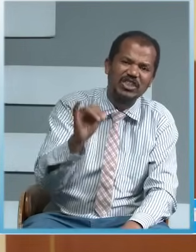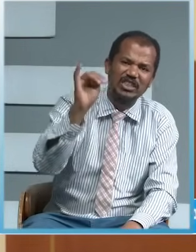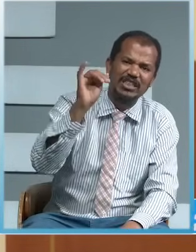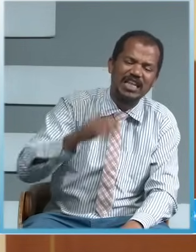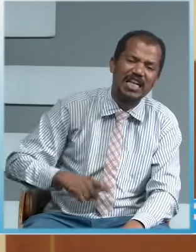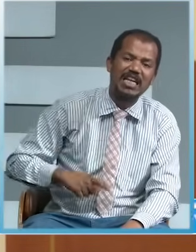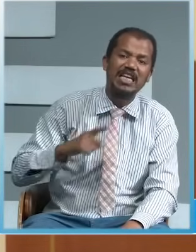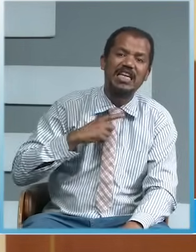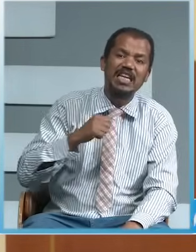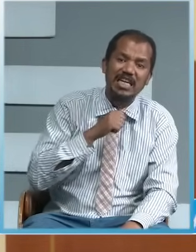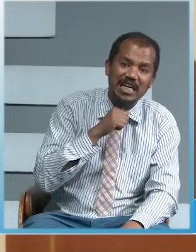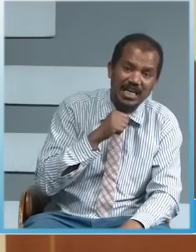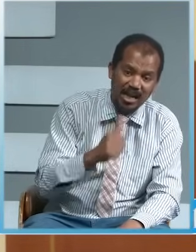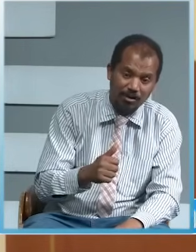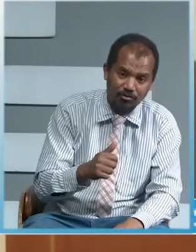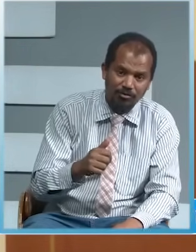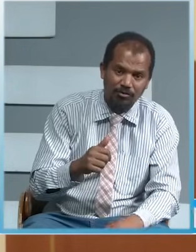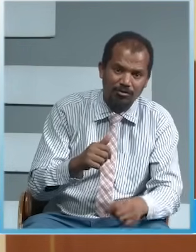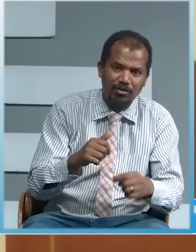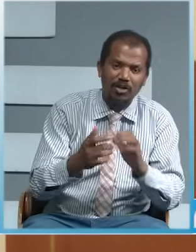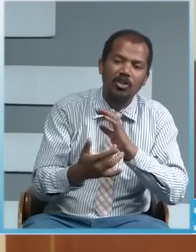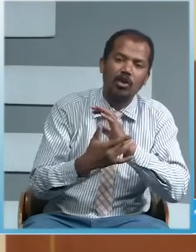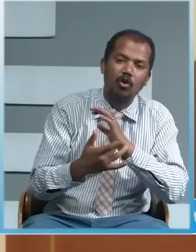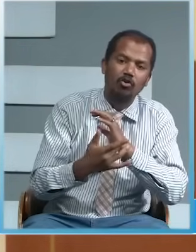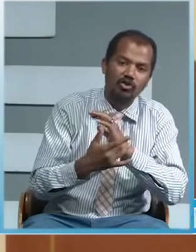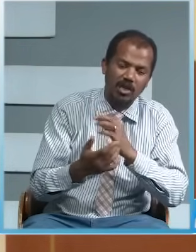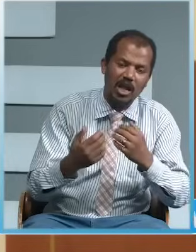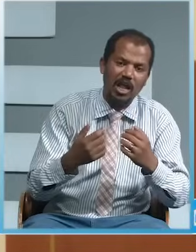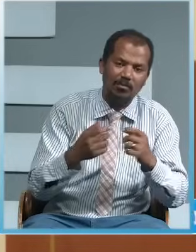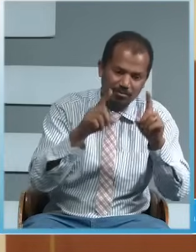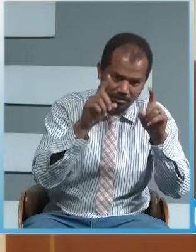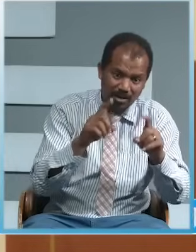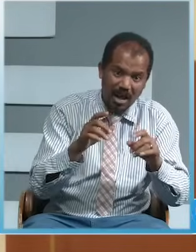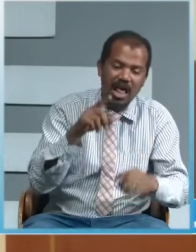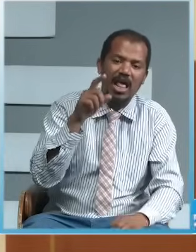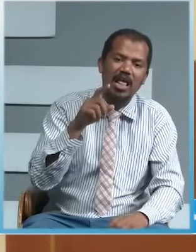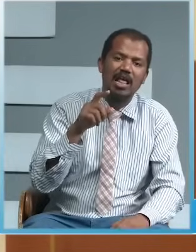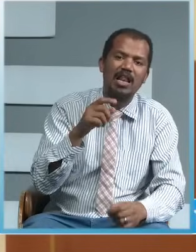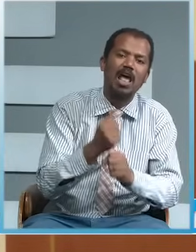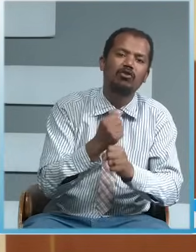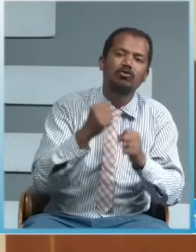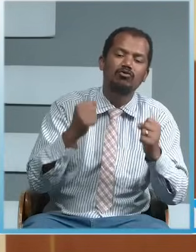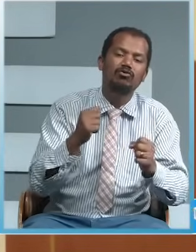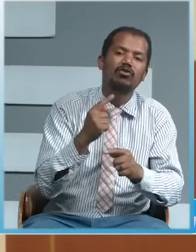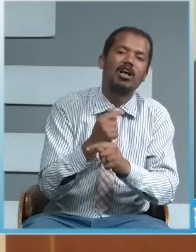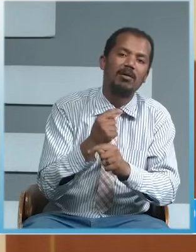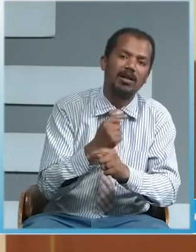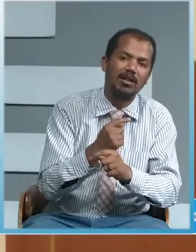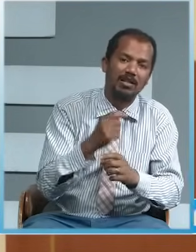ጭስ እንዳይኖራቸው ለየአመቱ ምርመራ እና ቴክኖሎጂ በመቅጠም ሊያስቀሩ የሚችሉ